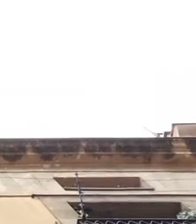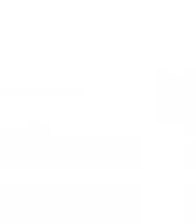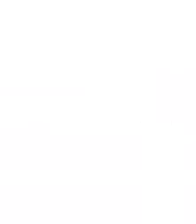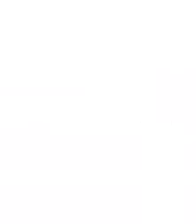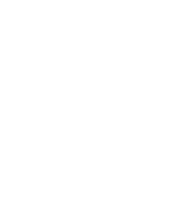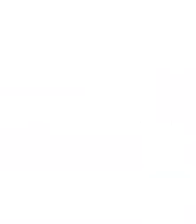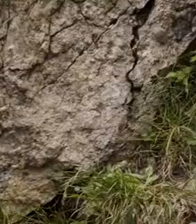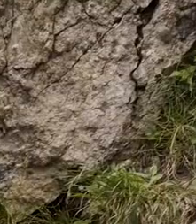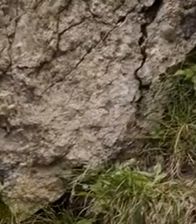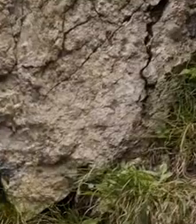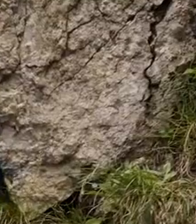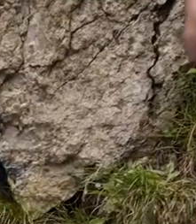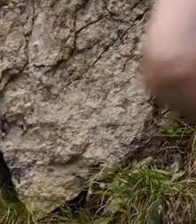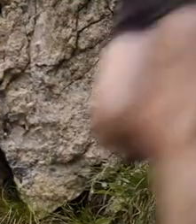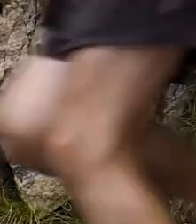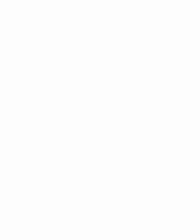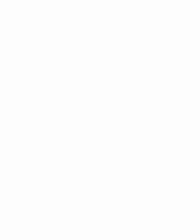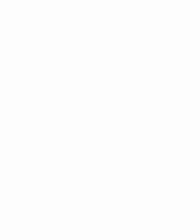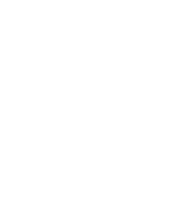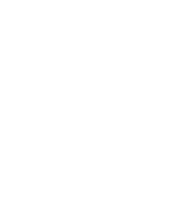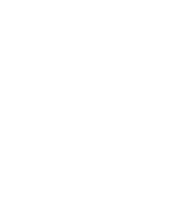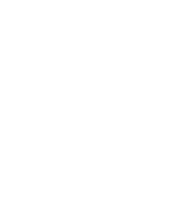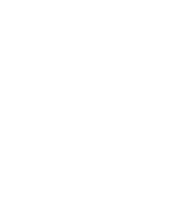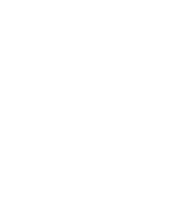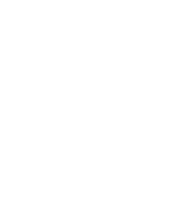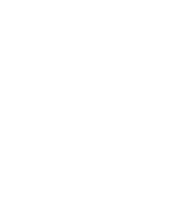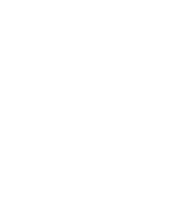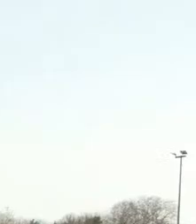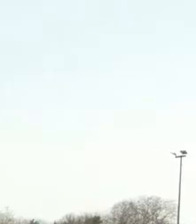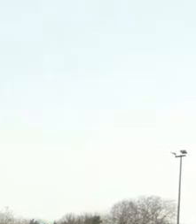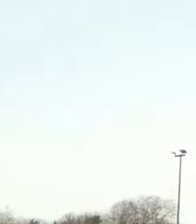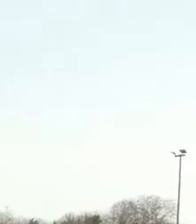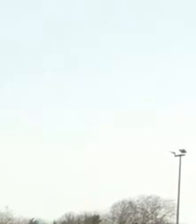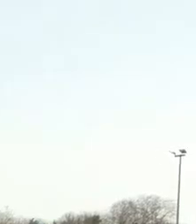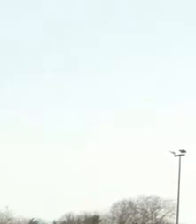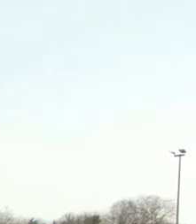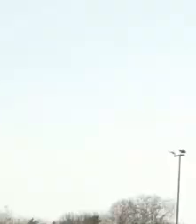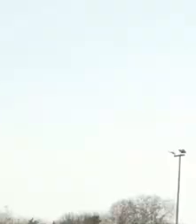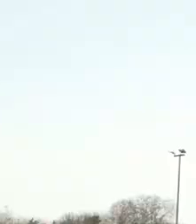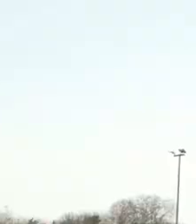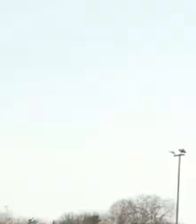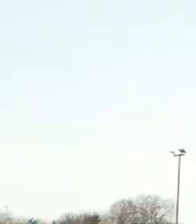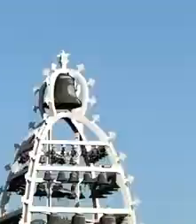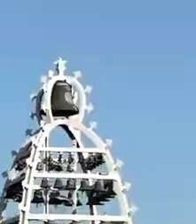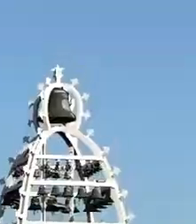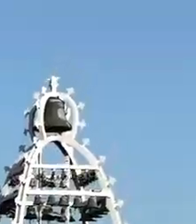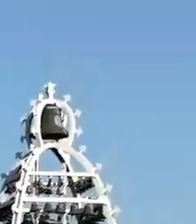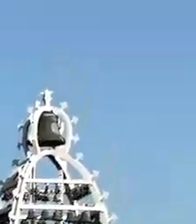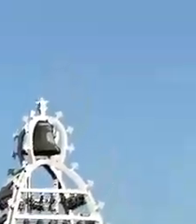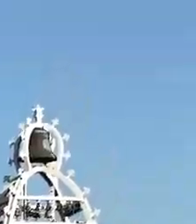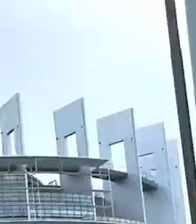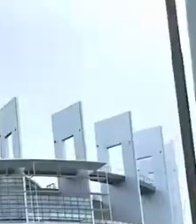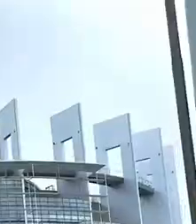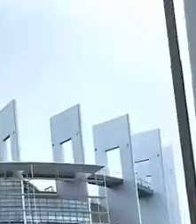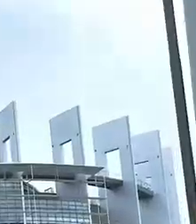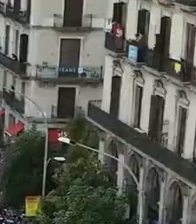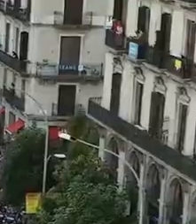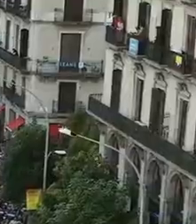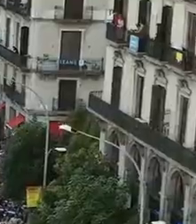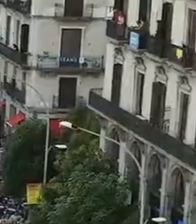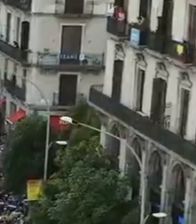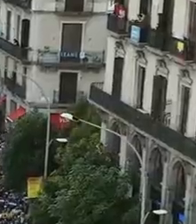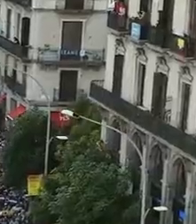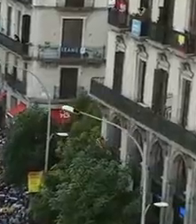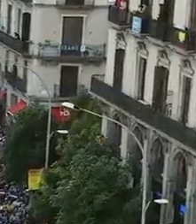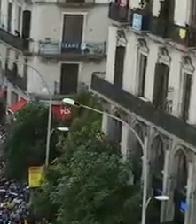Quins són els pròxims passos que ha de seguir el moviment civil independentista? Com cal abordar el front civil, institucional i internacional?